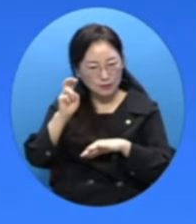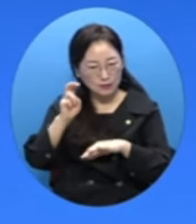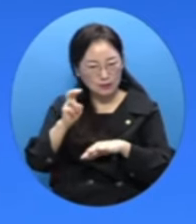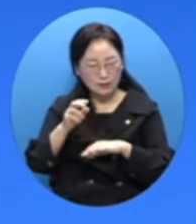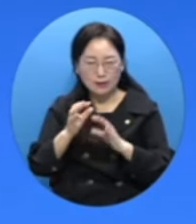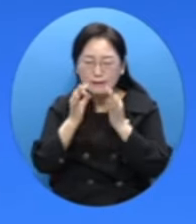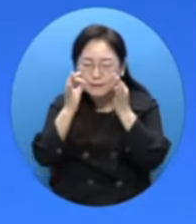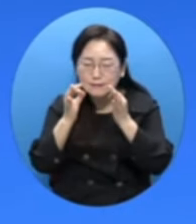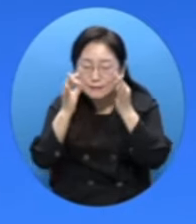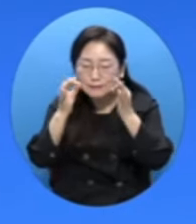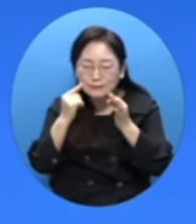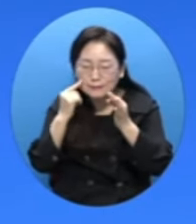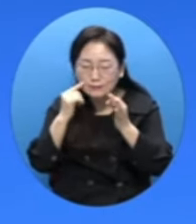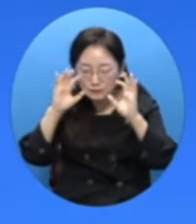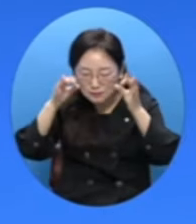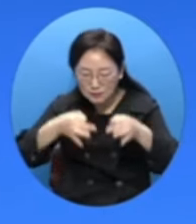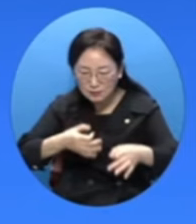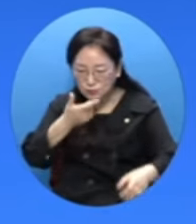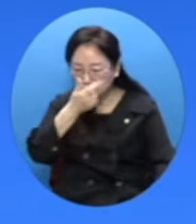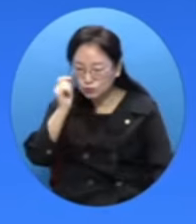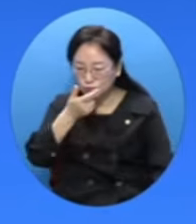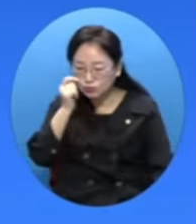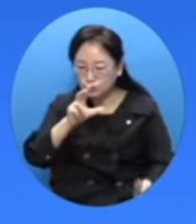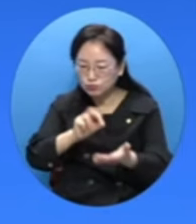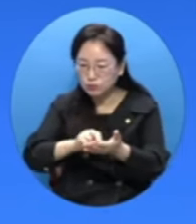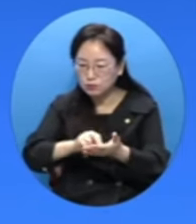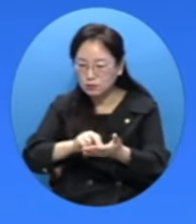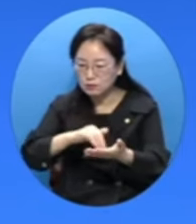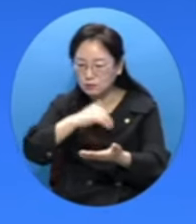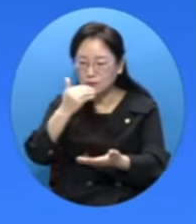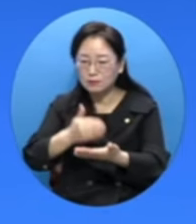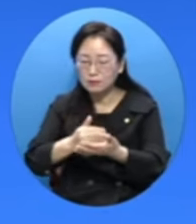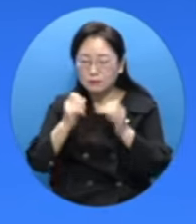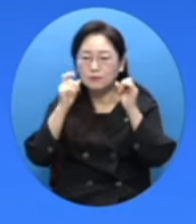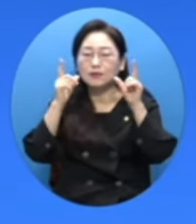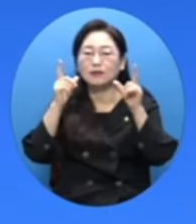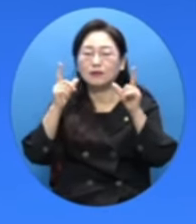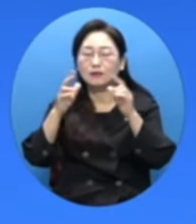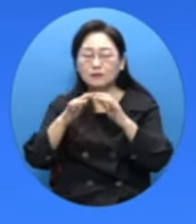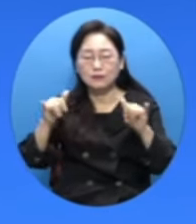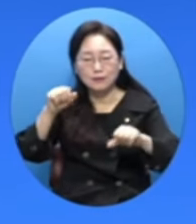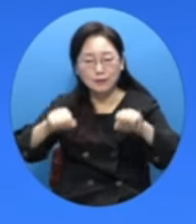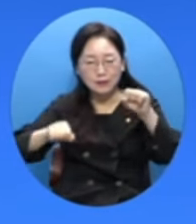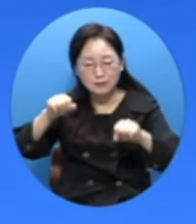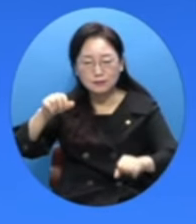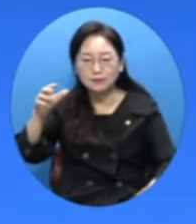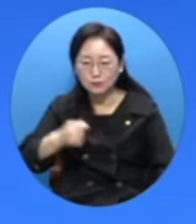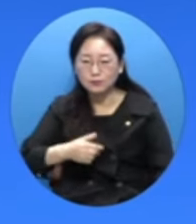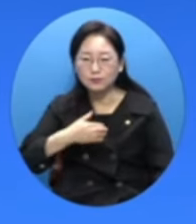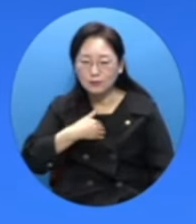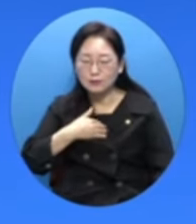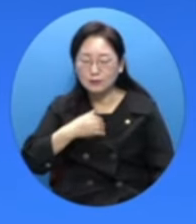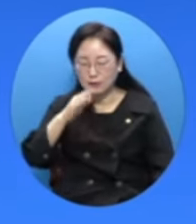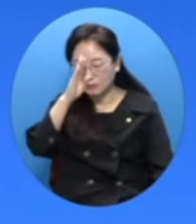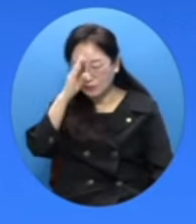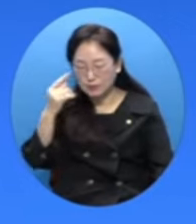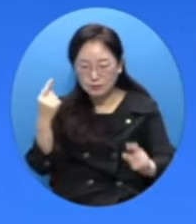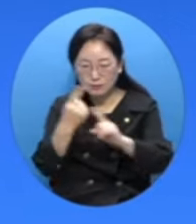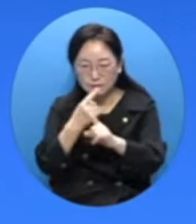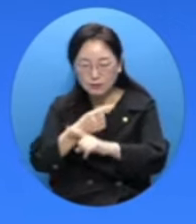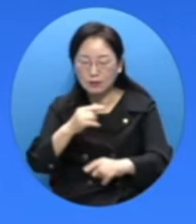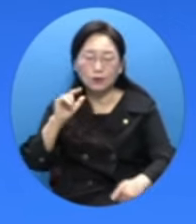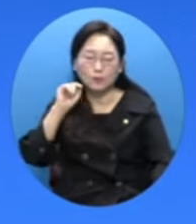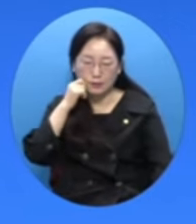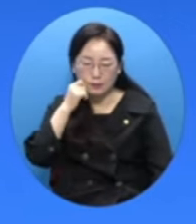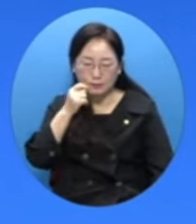자기는 부족하고 문제가 많은 아이라는 것을 알게 됐습니다. 인간의 행위로서 자기가 나아질 수 없는 것을 알았습니다.